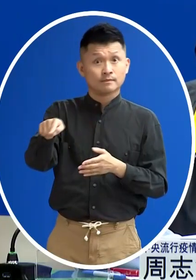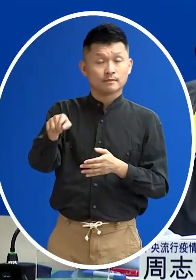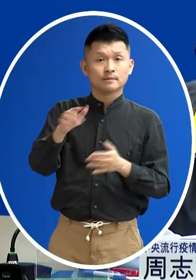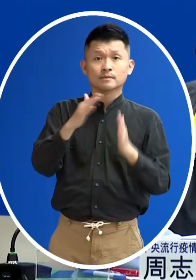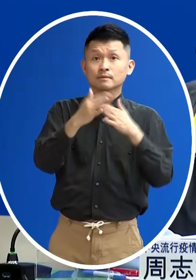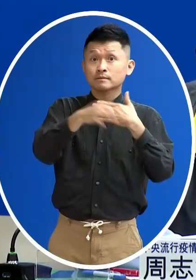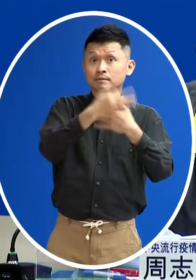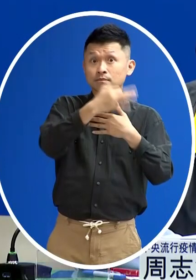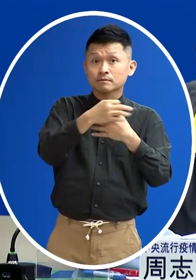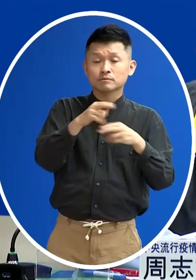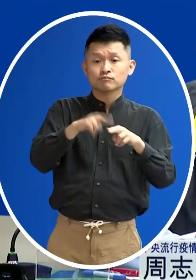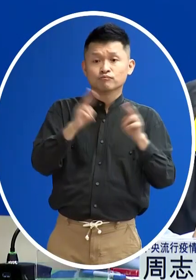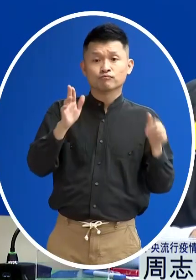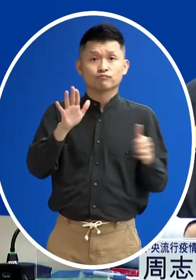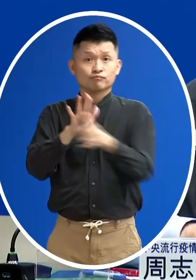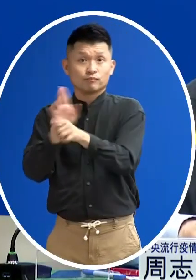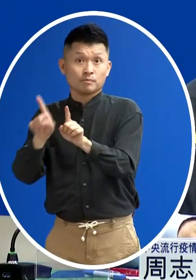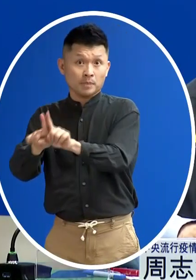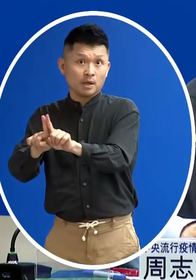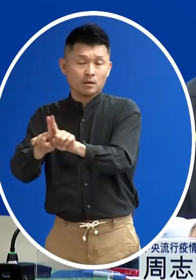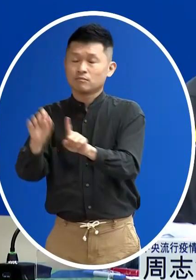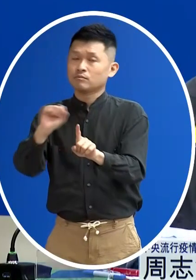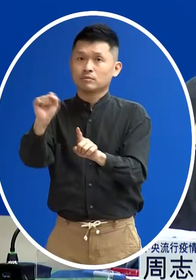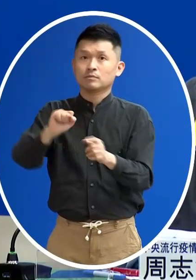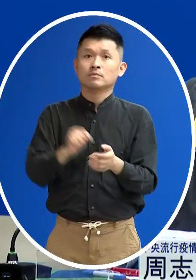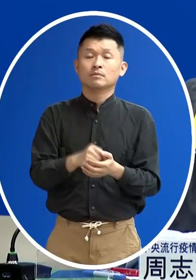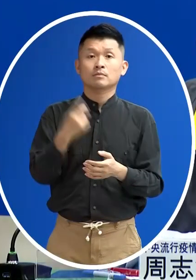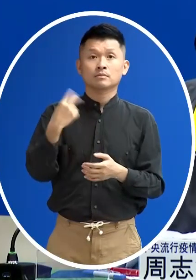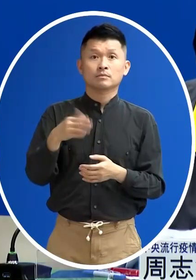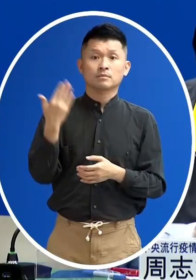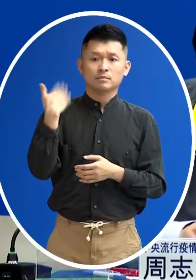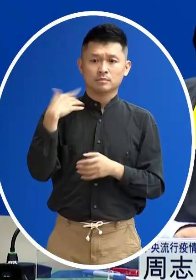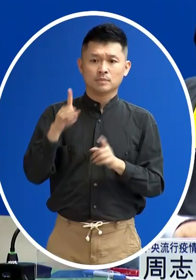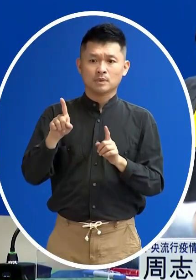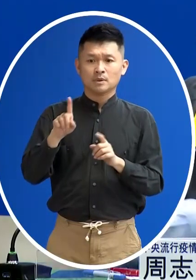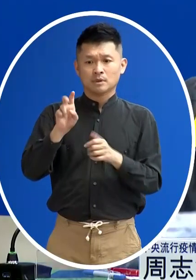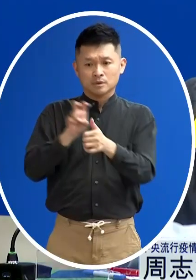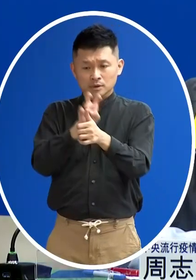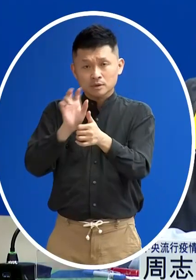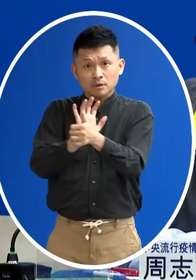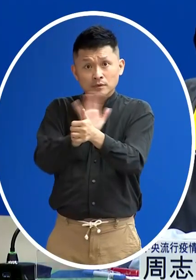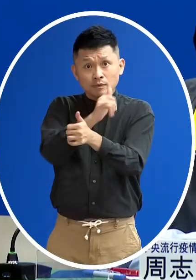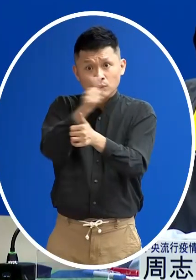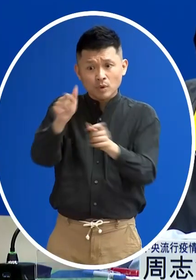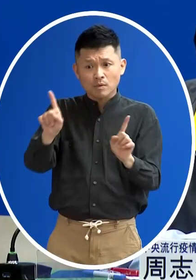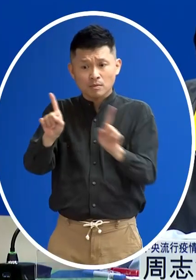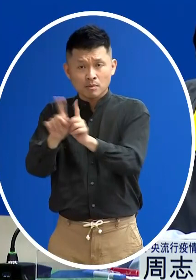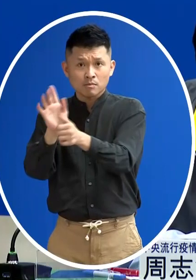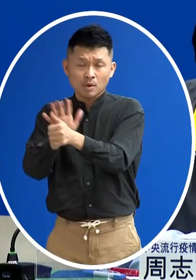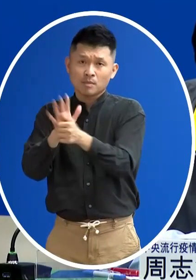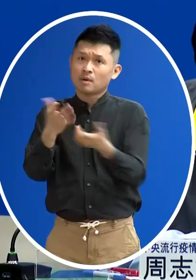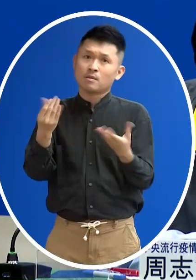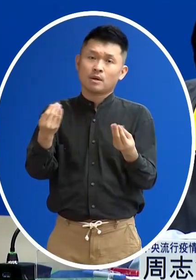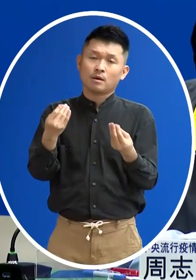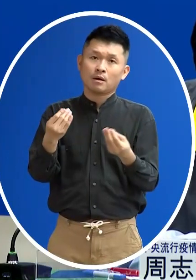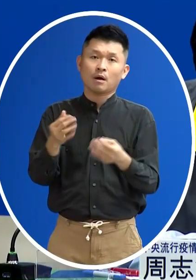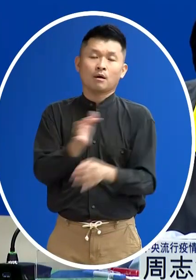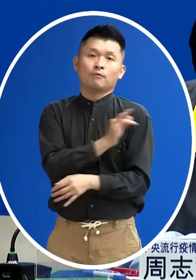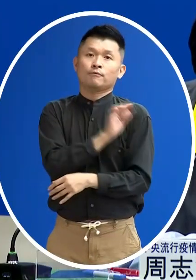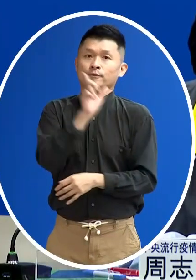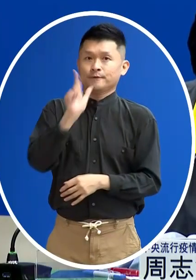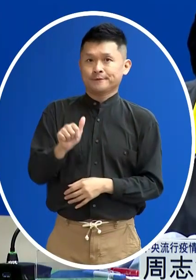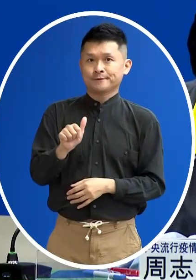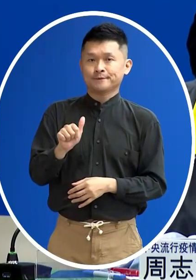家属进去陪病，或者是说像过去并没有这个陪病的照护员可以进去照顾，所以变成说我们的护理师必须